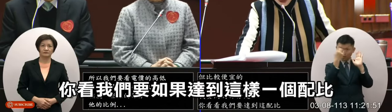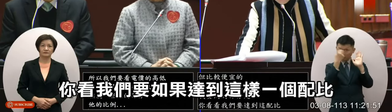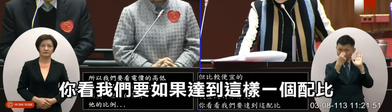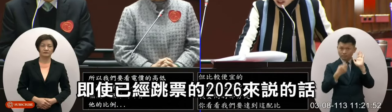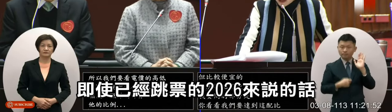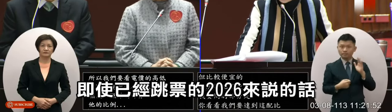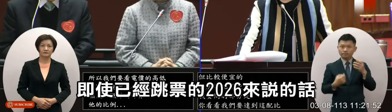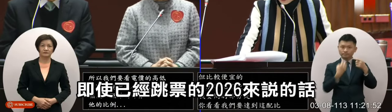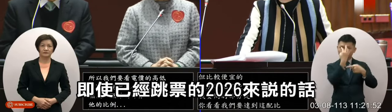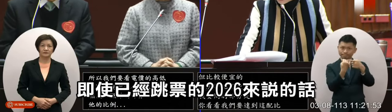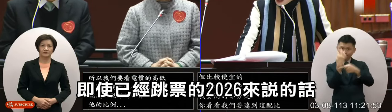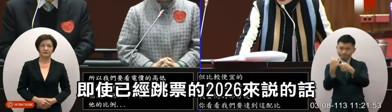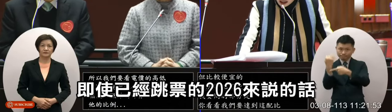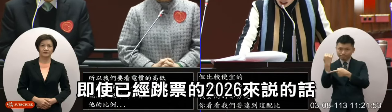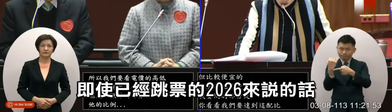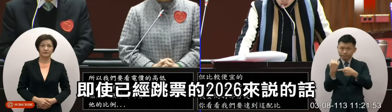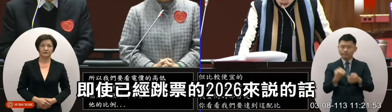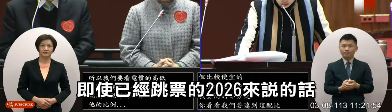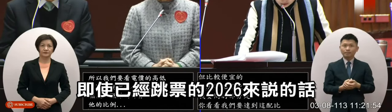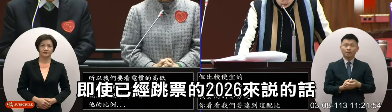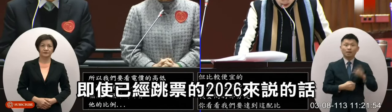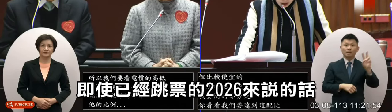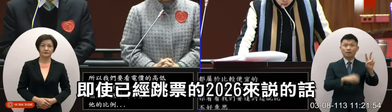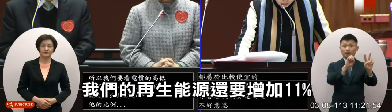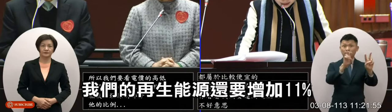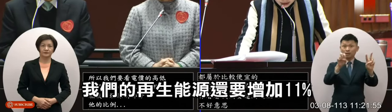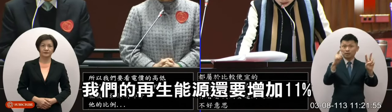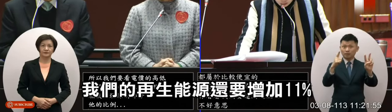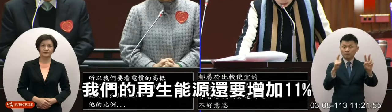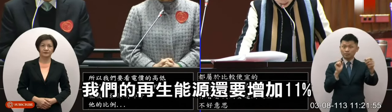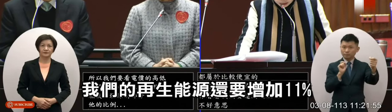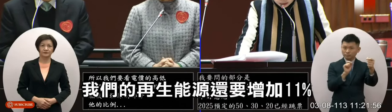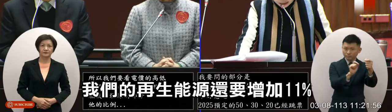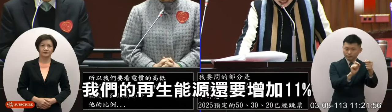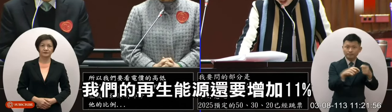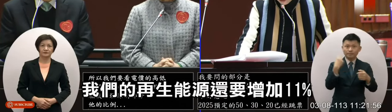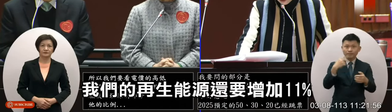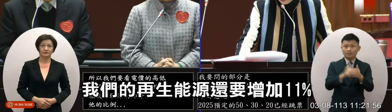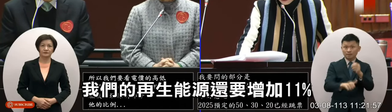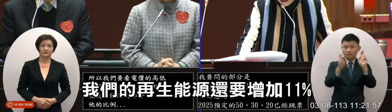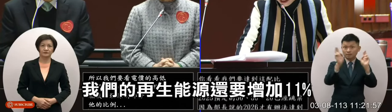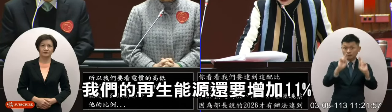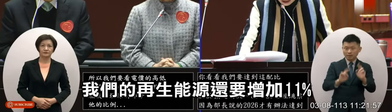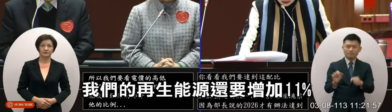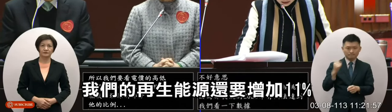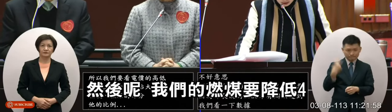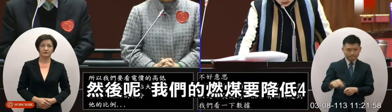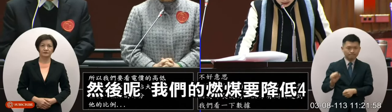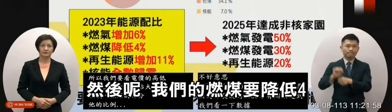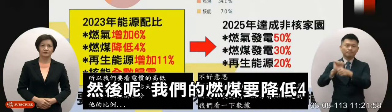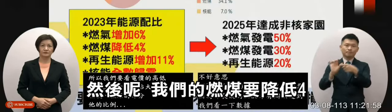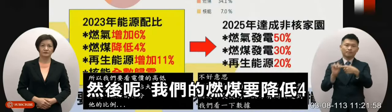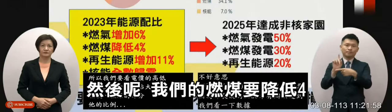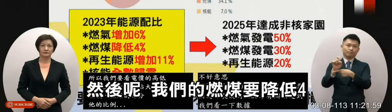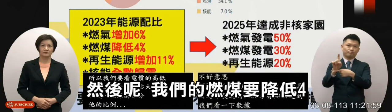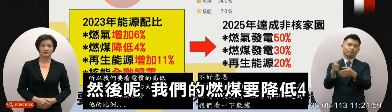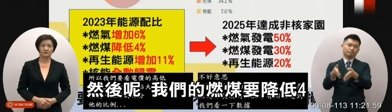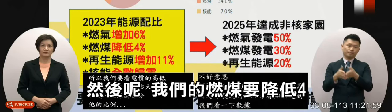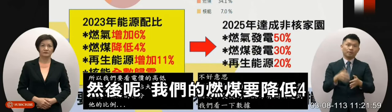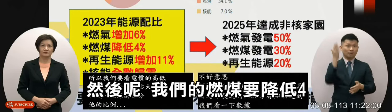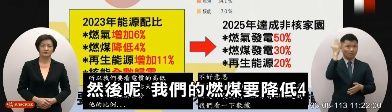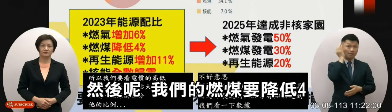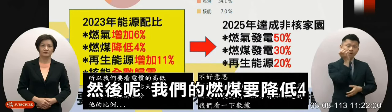一个配比，即使已经跳票的2026来说的话，我们的再生能源还要增加11%，然后呢，我们的燃煤